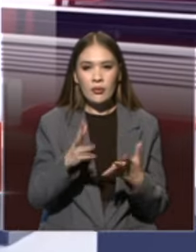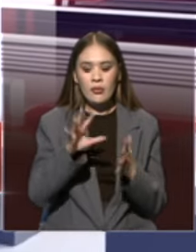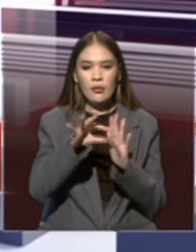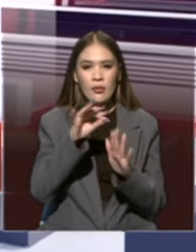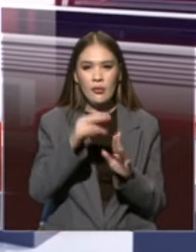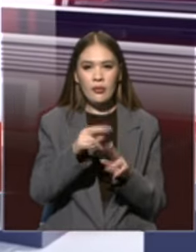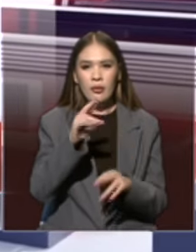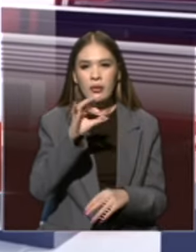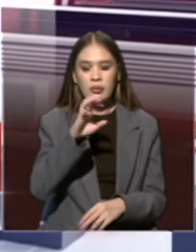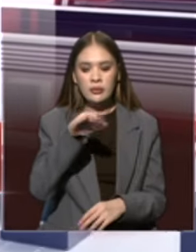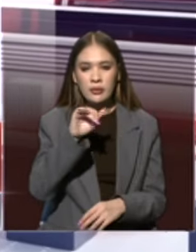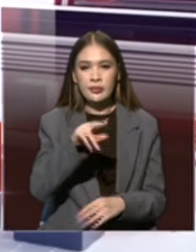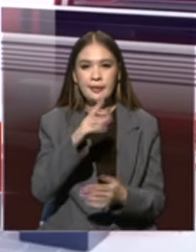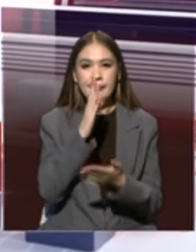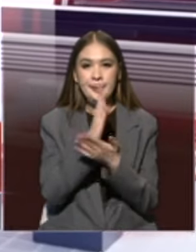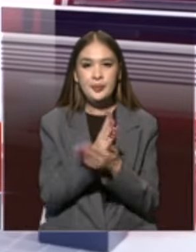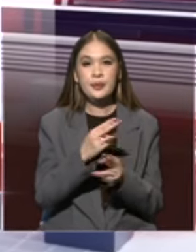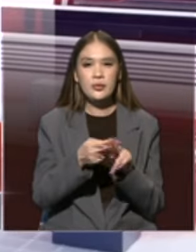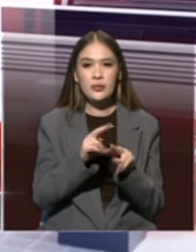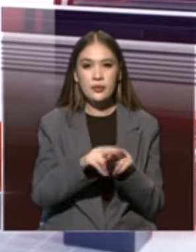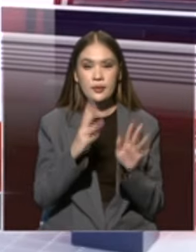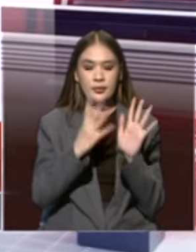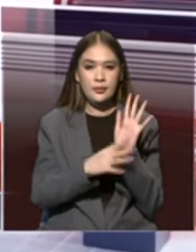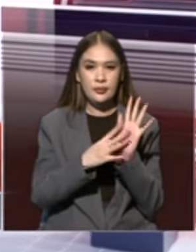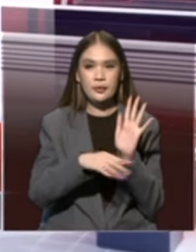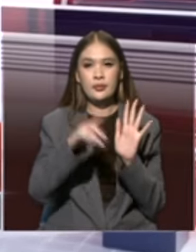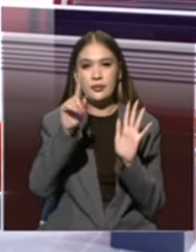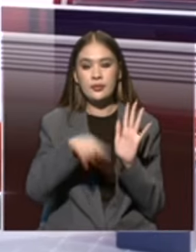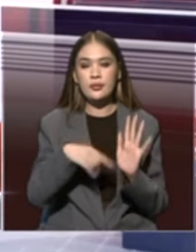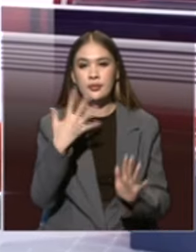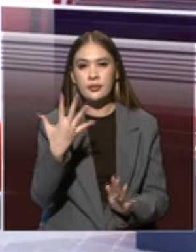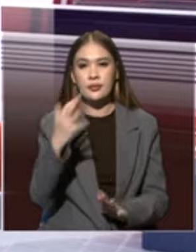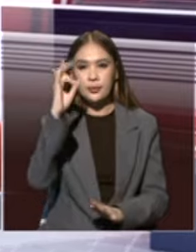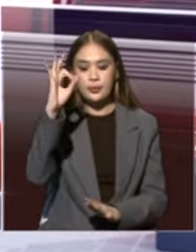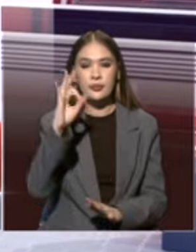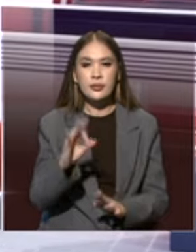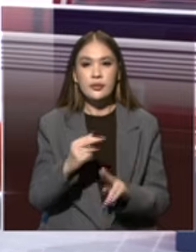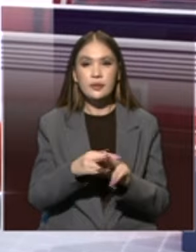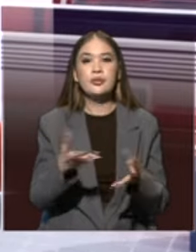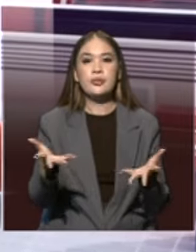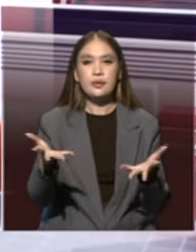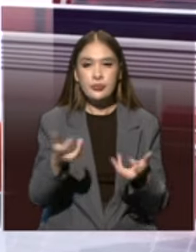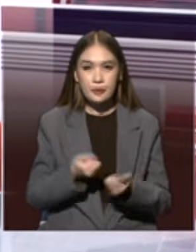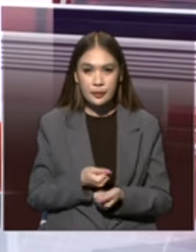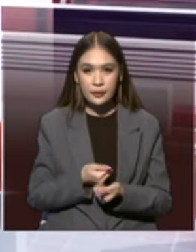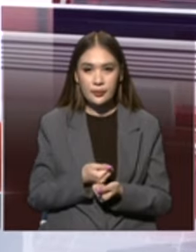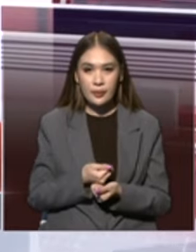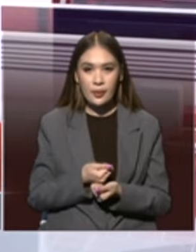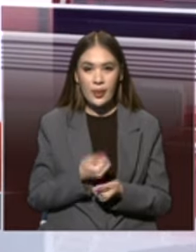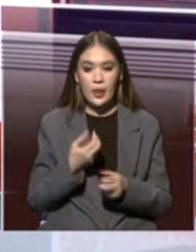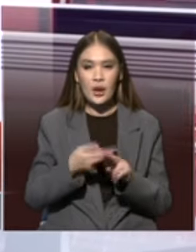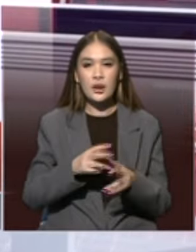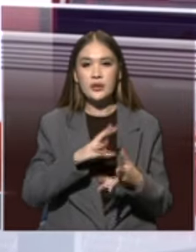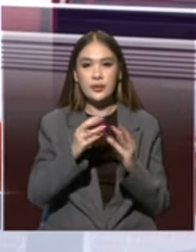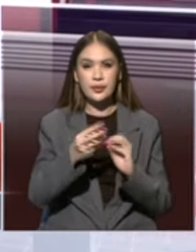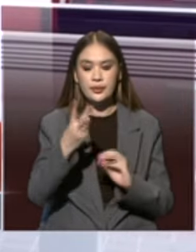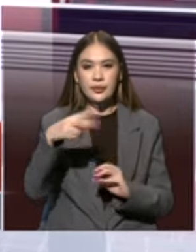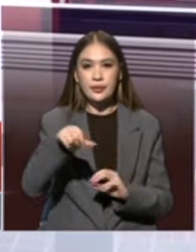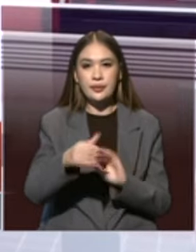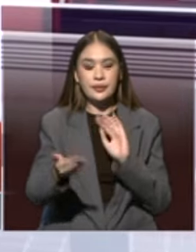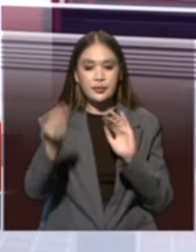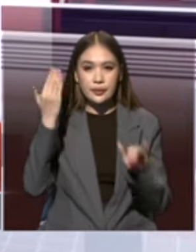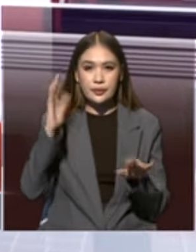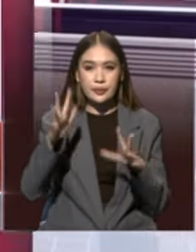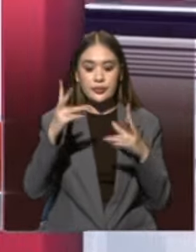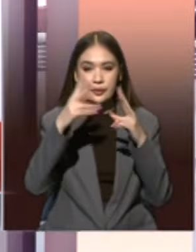доступ бар кәдімгідей су кеткен жерлердің 95%-дан жоғарысы уже бізде өтіп тұр. Қалған енді дегенмен де біз 2 апта бұрын жұмыс